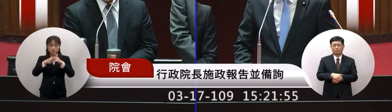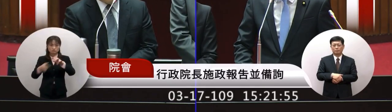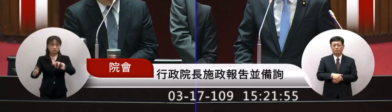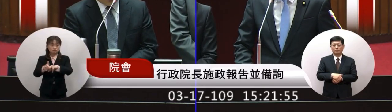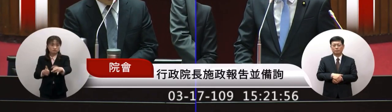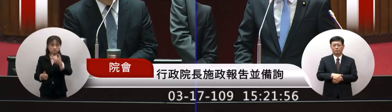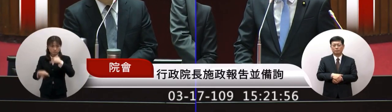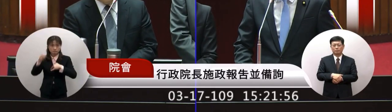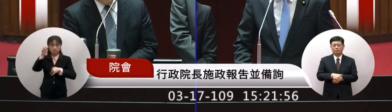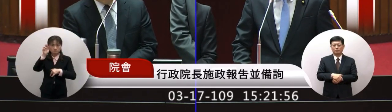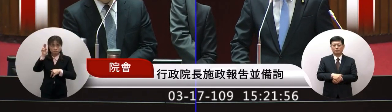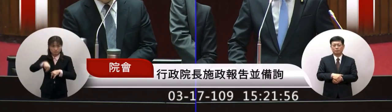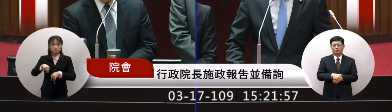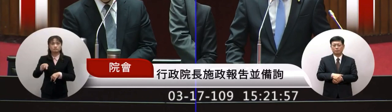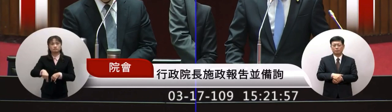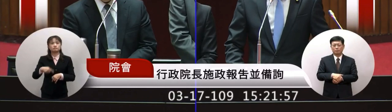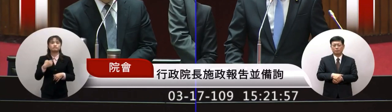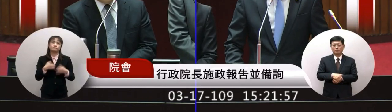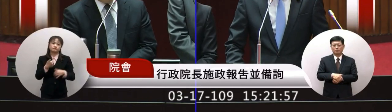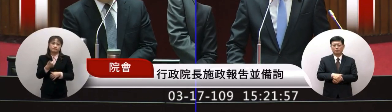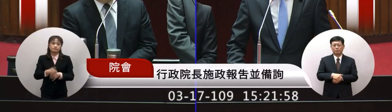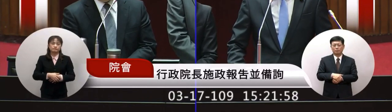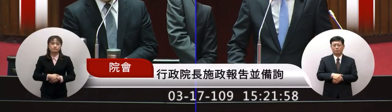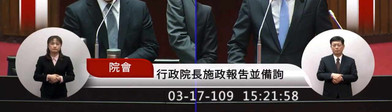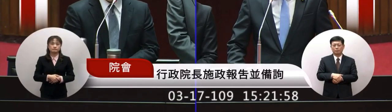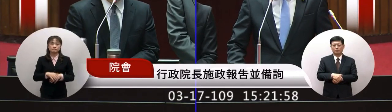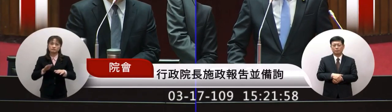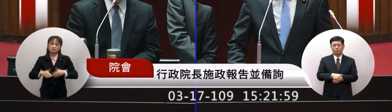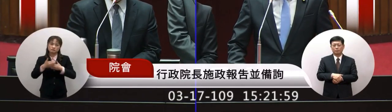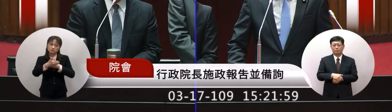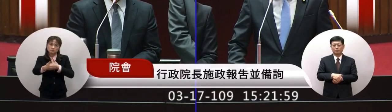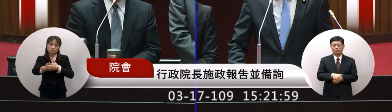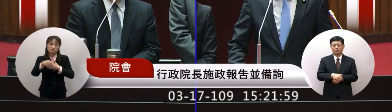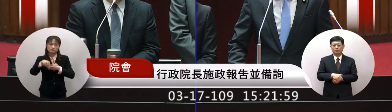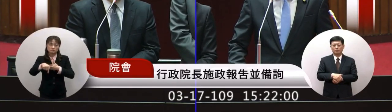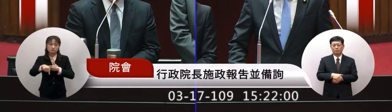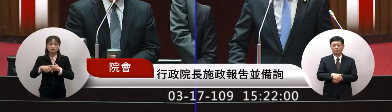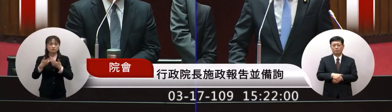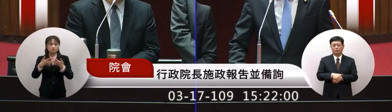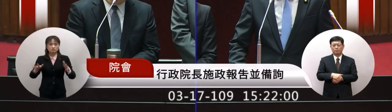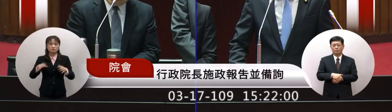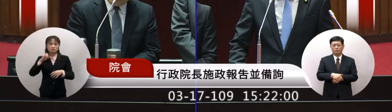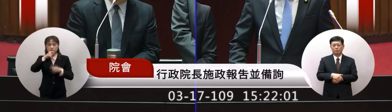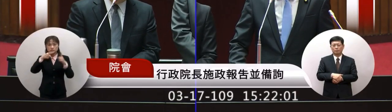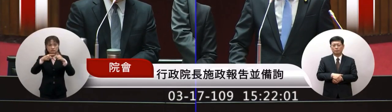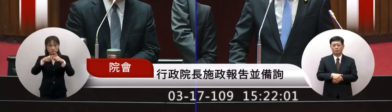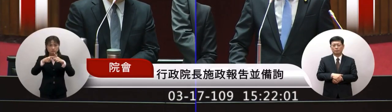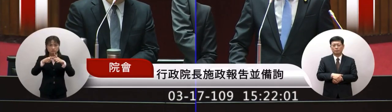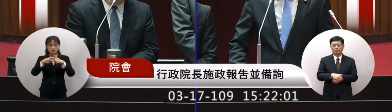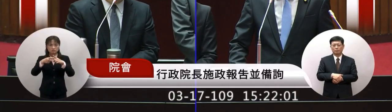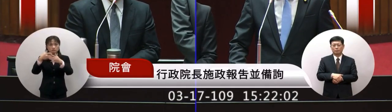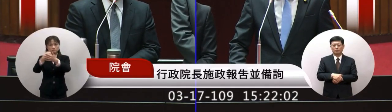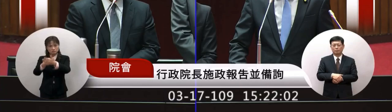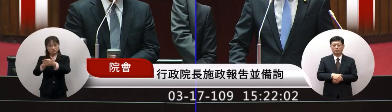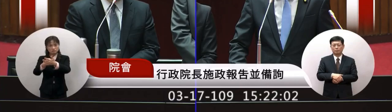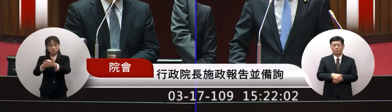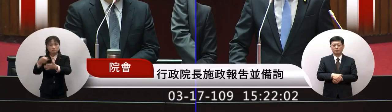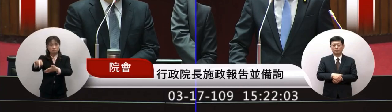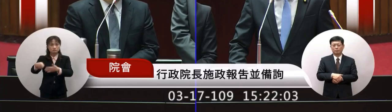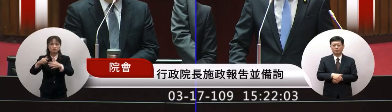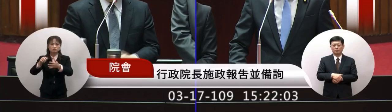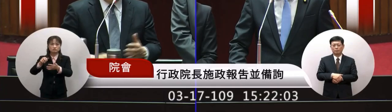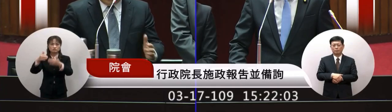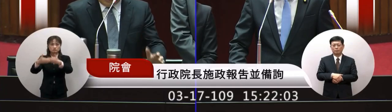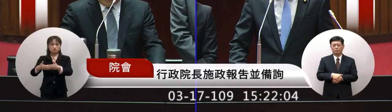有很多的辛苦，这个过程现在因为还有很多同胞，我们很希望都接回来，所以